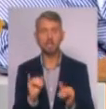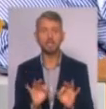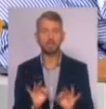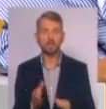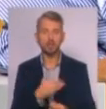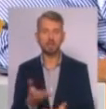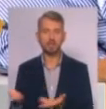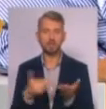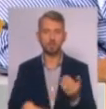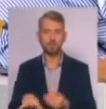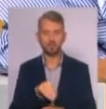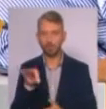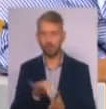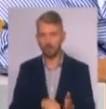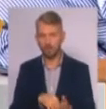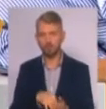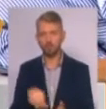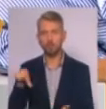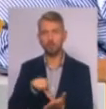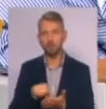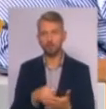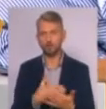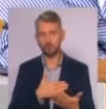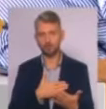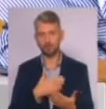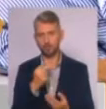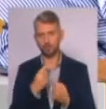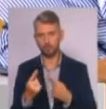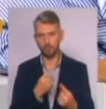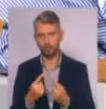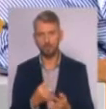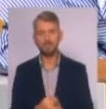ми запрошуємо всіх одразу долучатися до нашої прямоефірної розмови.